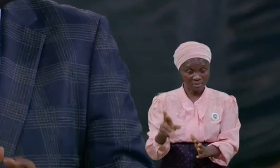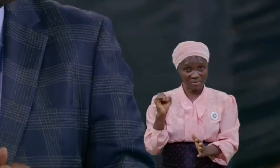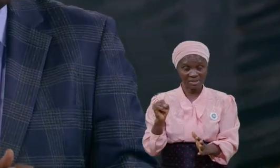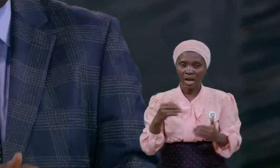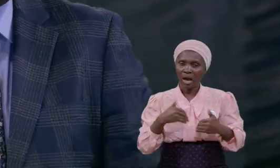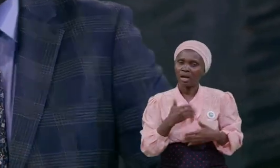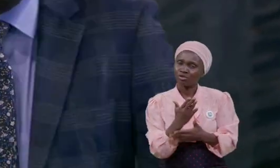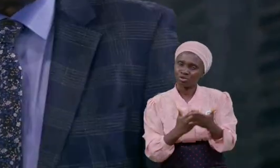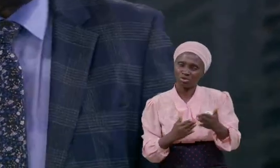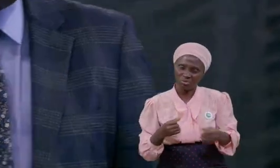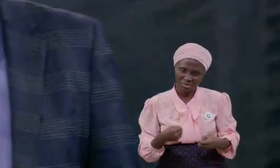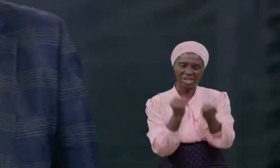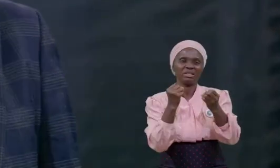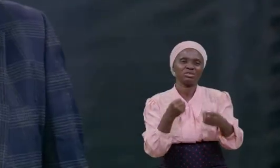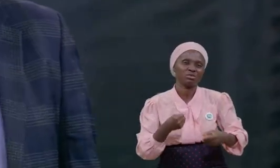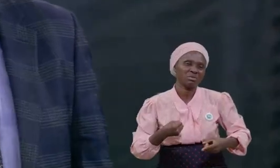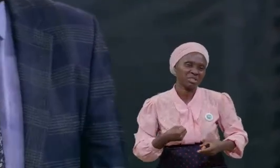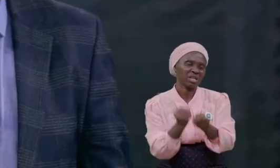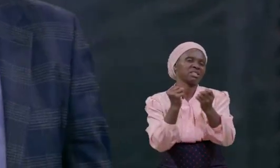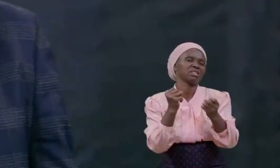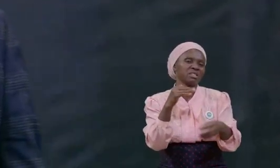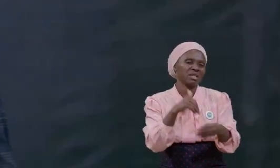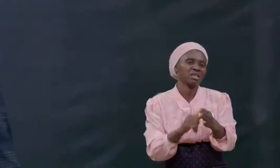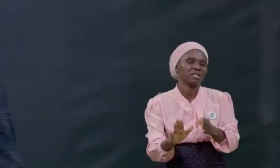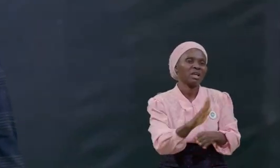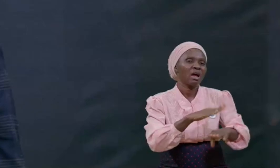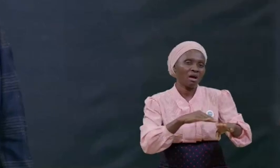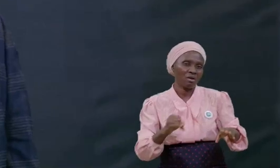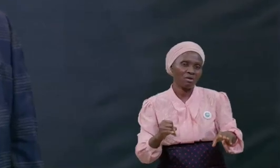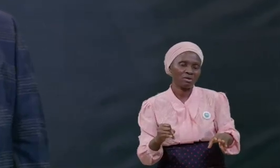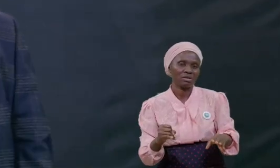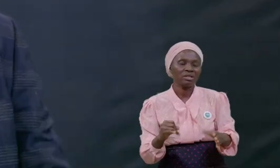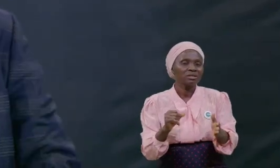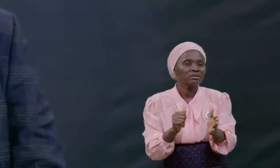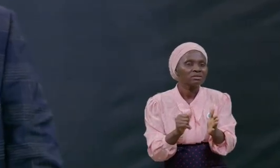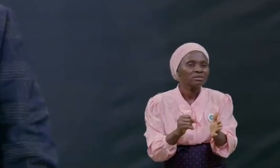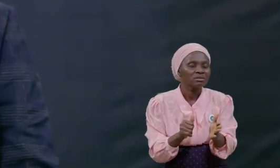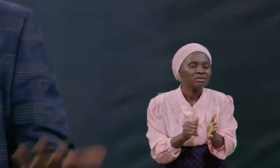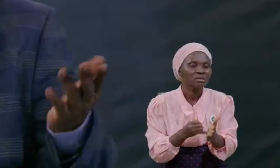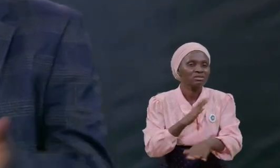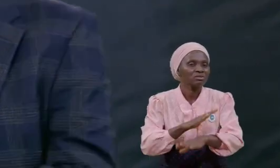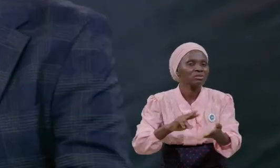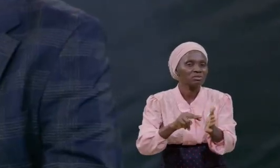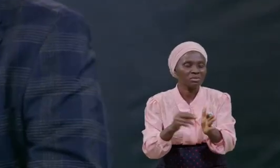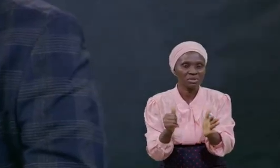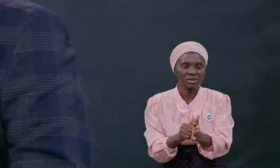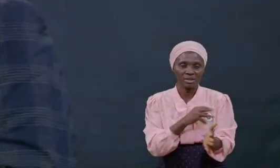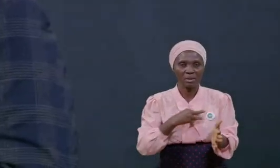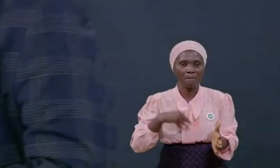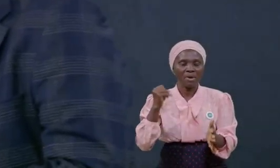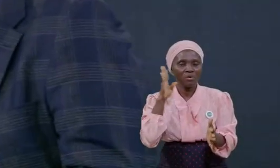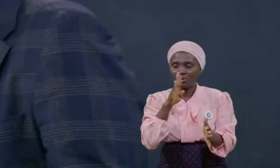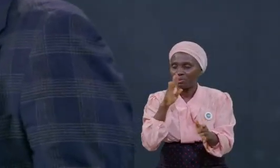à l'exception de ces liens, il dit, mais dans votre cœur, vous pouvez être un chrétien complet dans votre